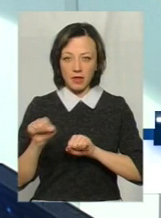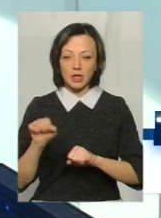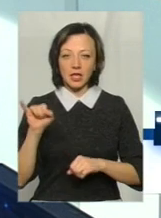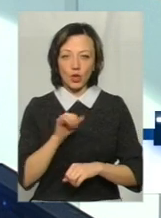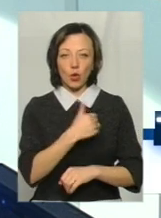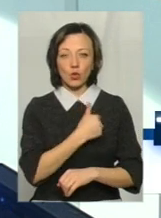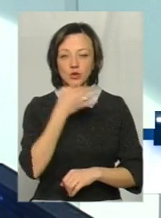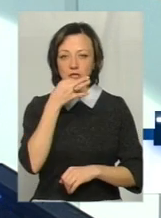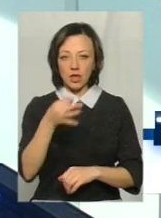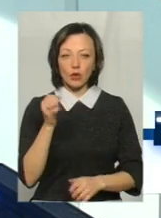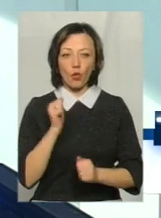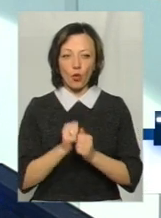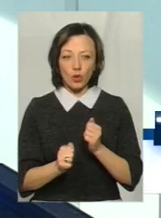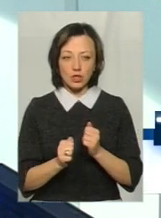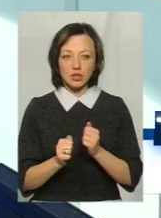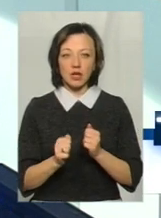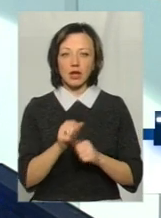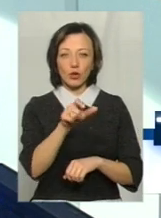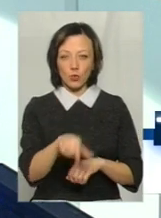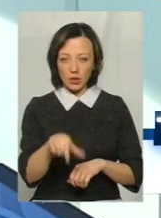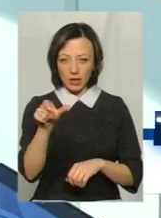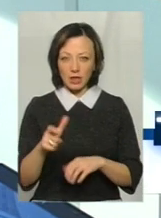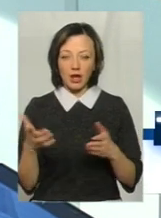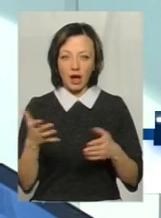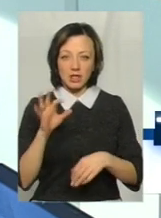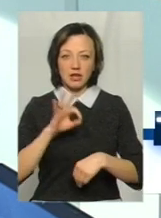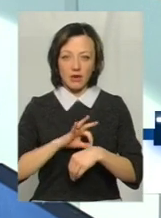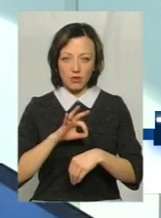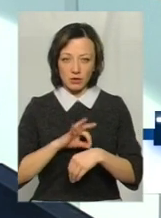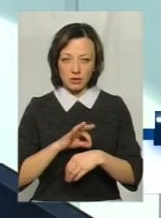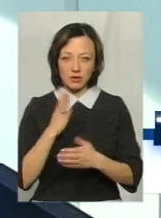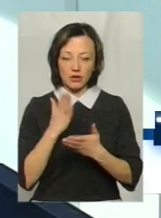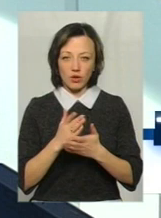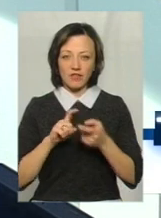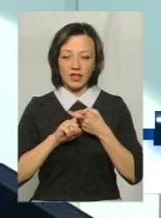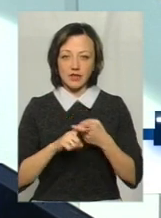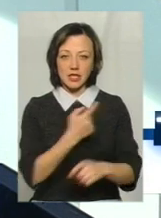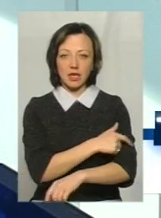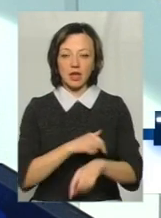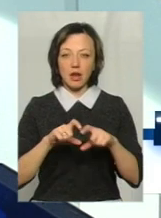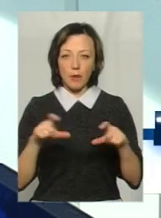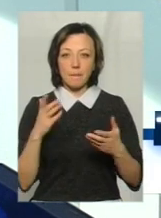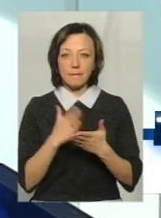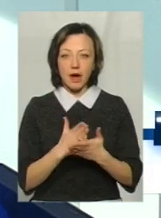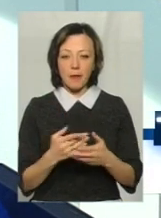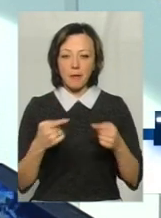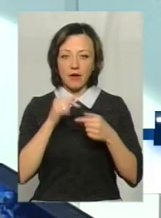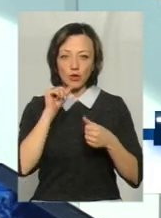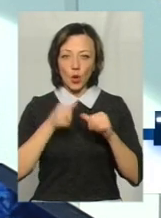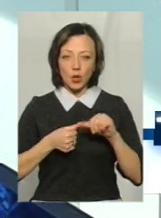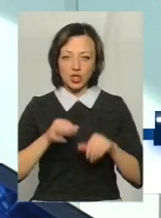хочу сказати, що кожна з тих людей, які знаходилися в інфекційній лікарні, мали певні